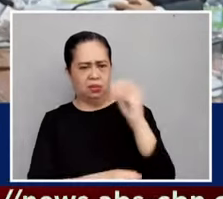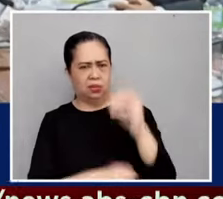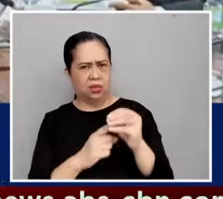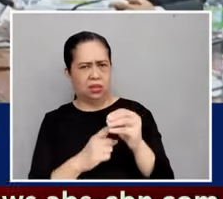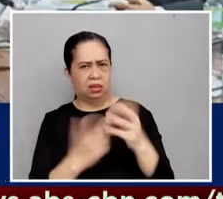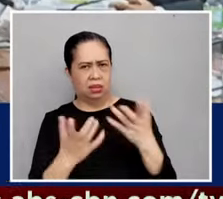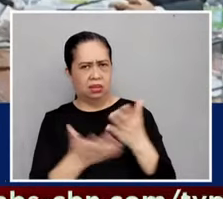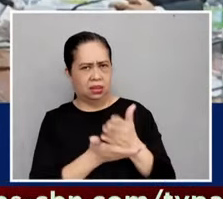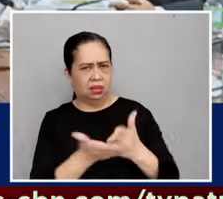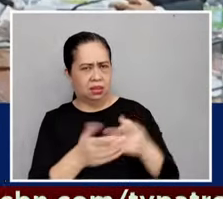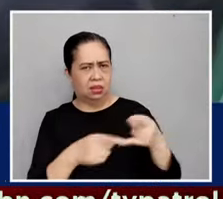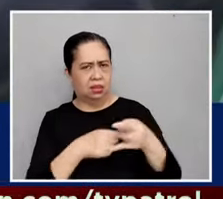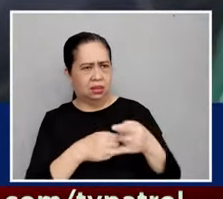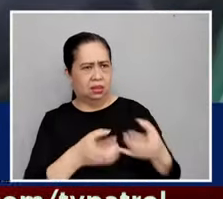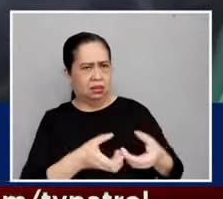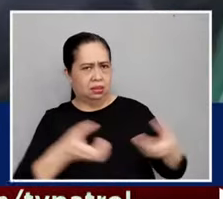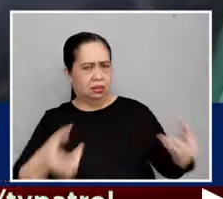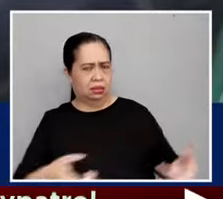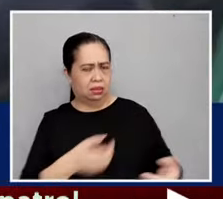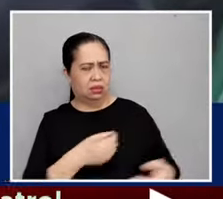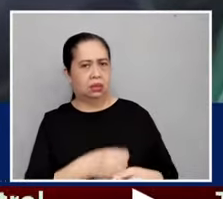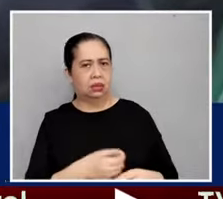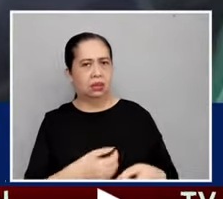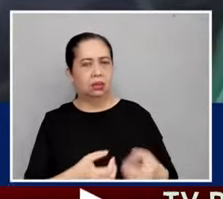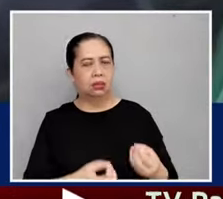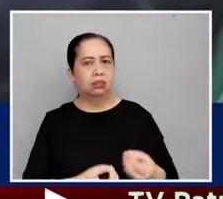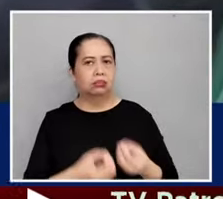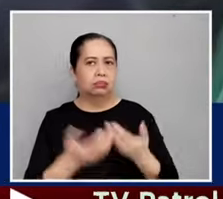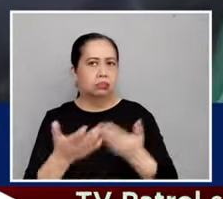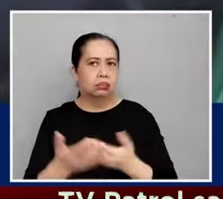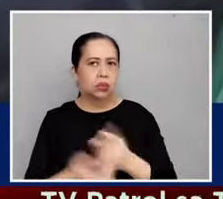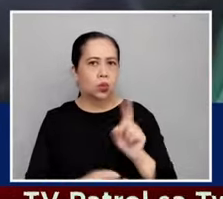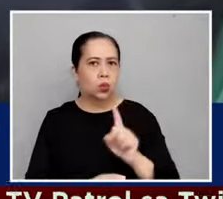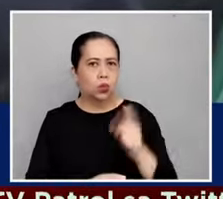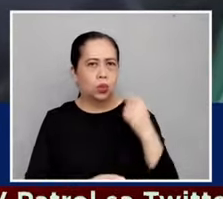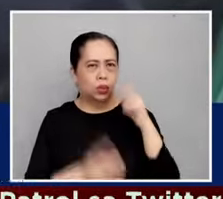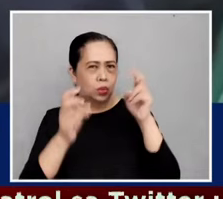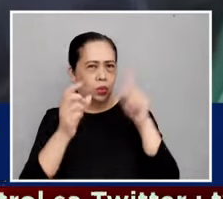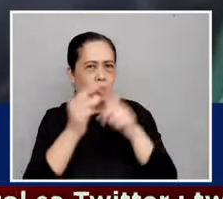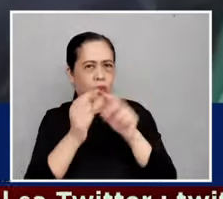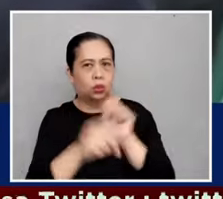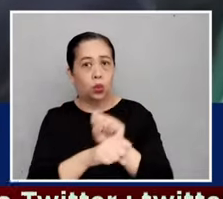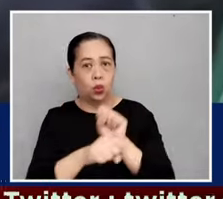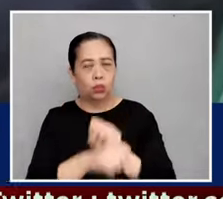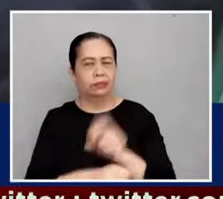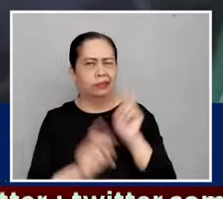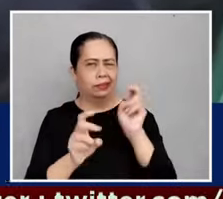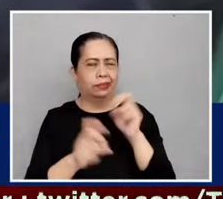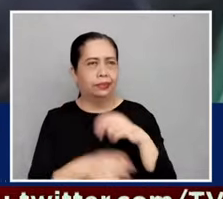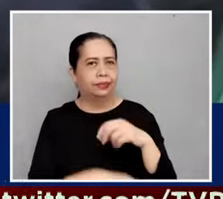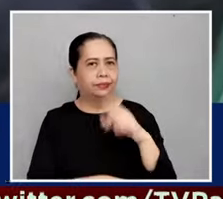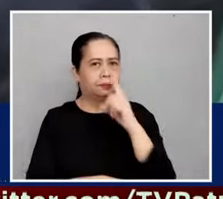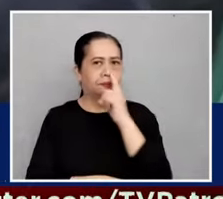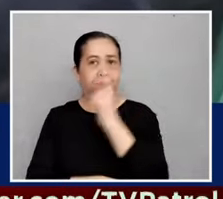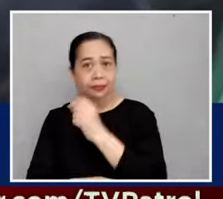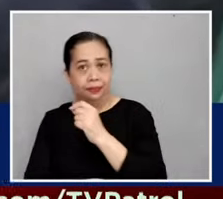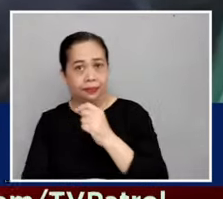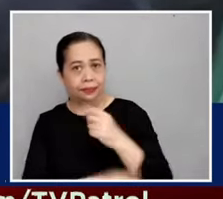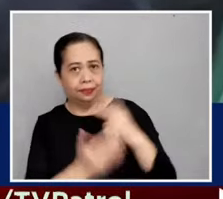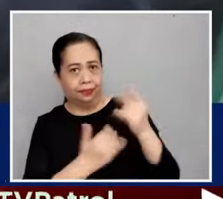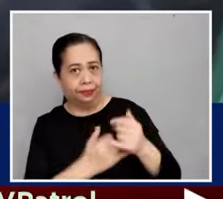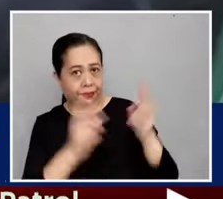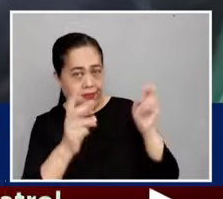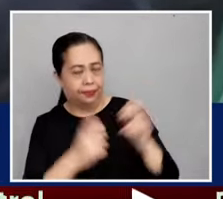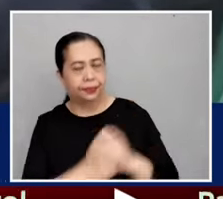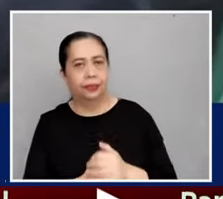na hinihingi ng informant. Nag-offer sila ng what they term as trabaho or a project. So,